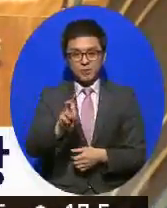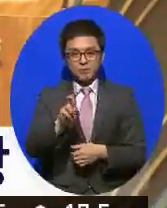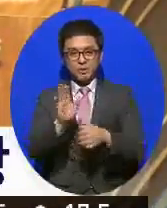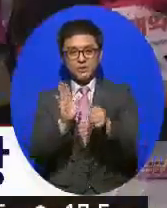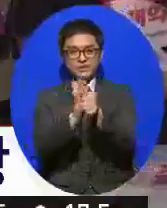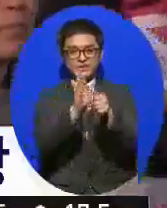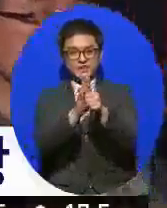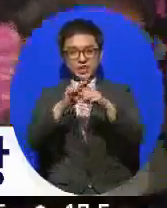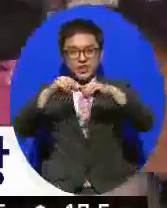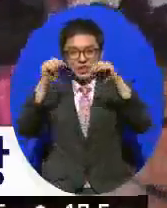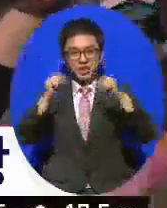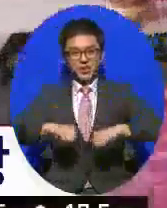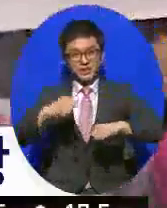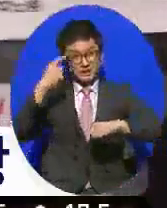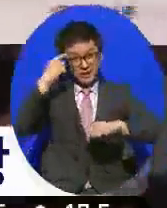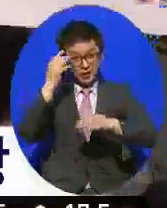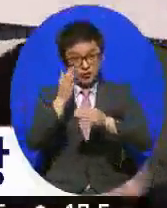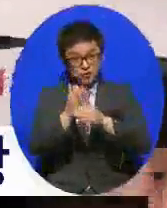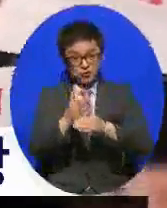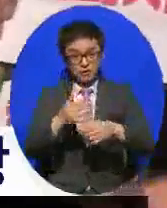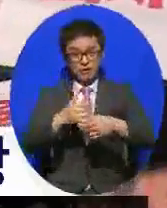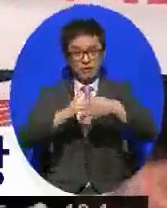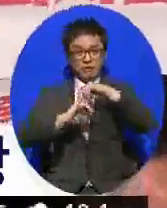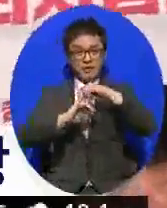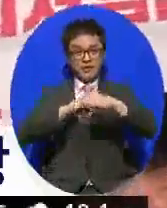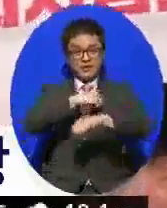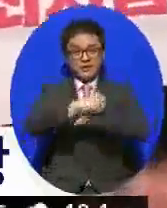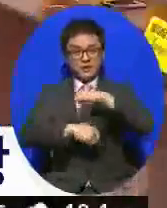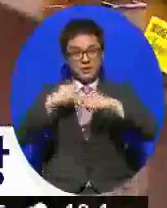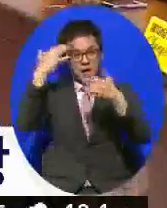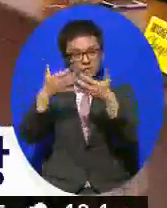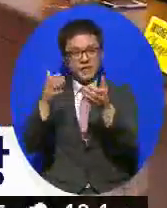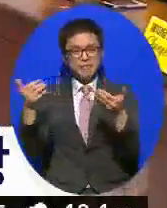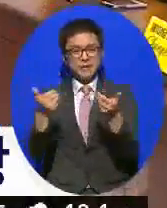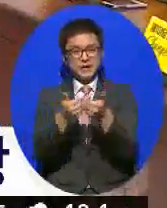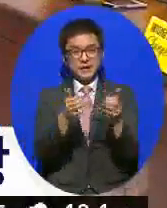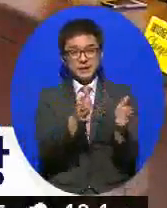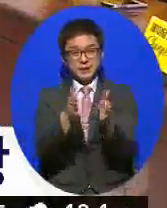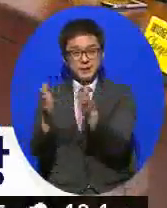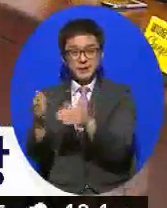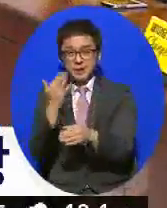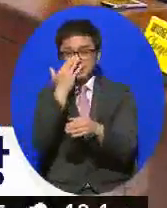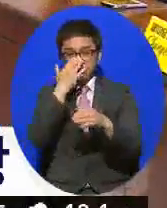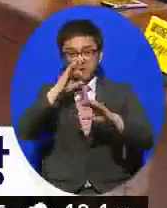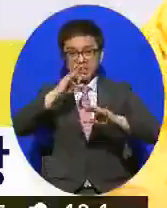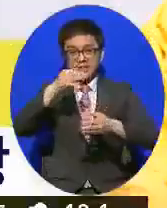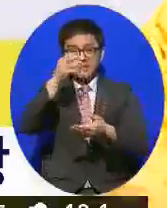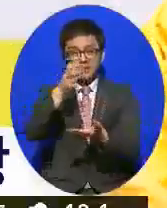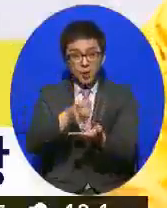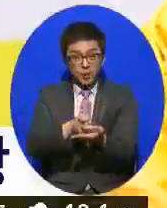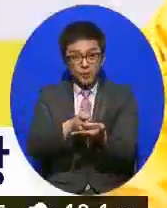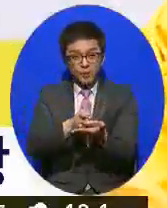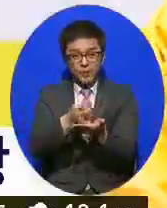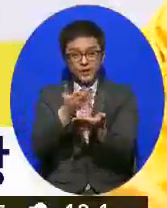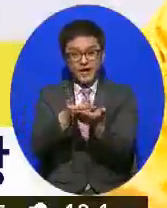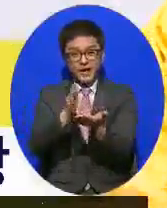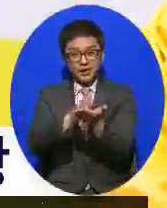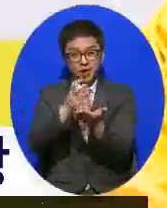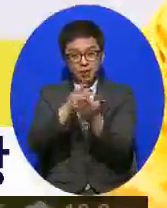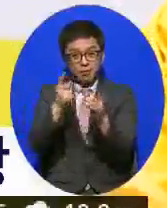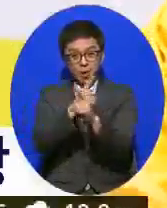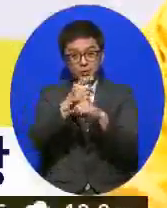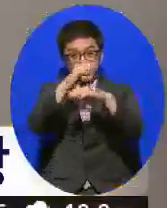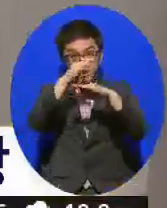속입니다. 민주노총이 한시적 파업을 예고한 가운데 최저임금법 개정안은 정의당이 반대해 진통이